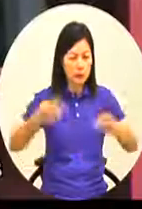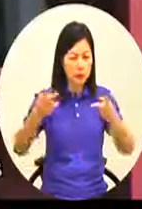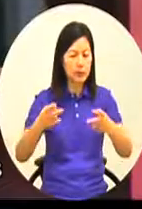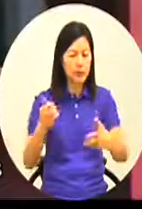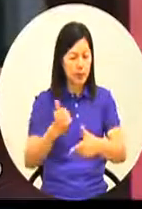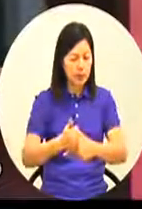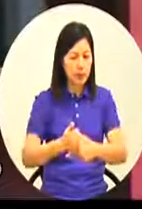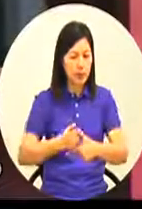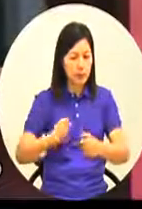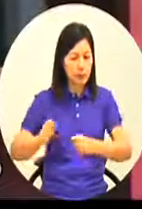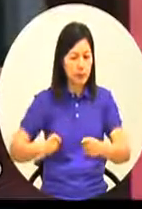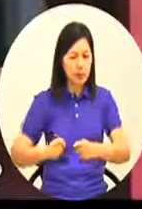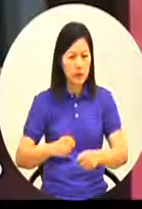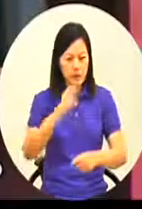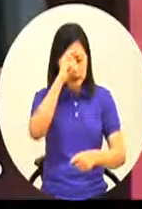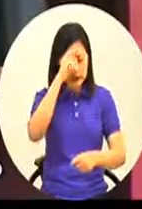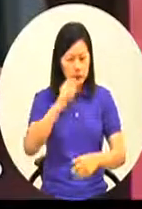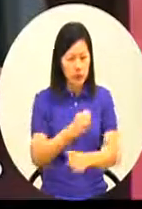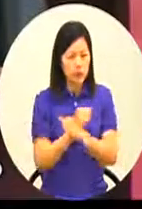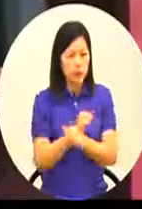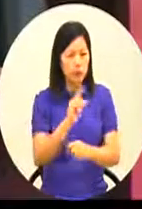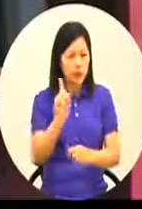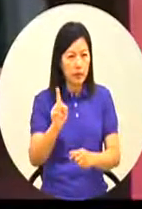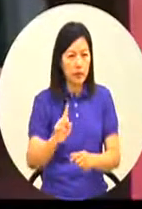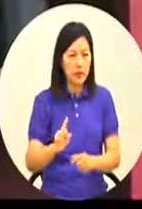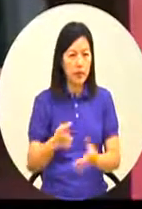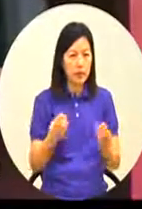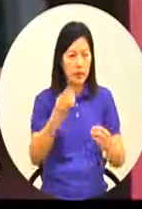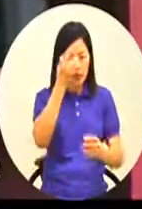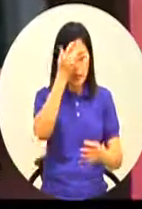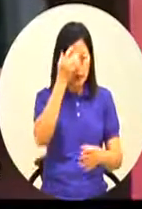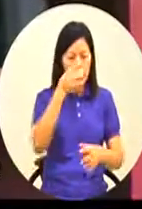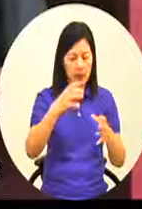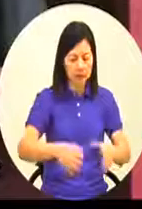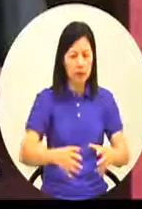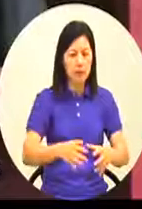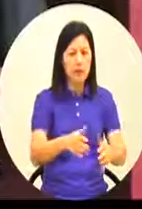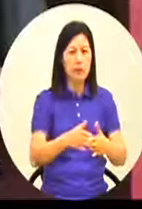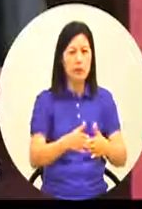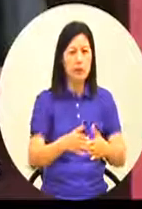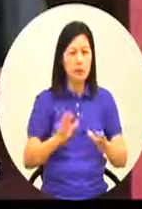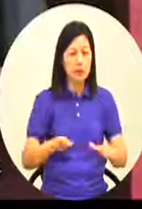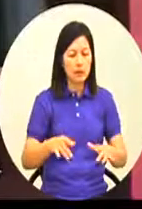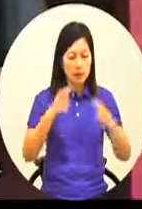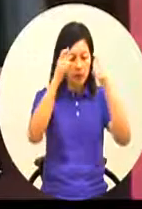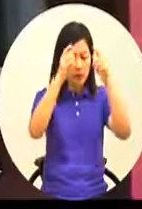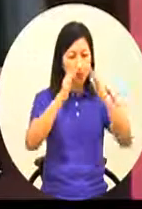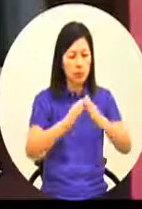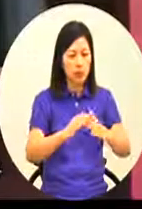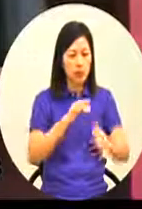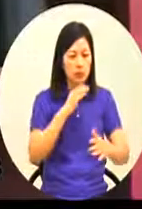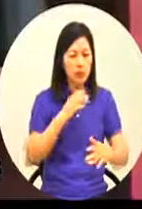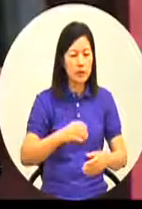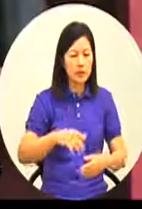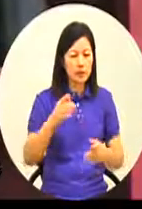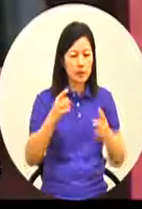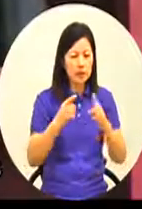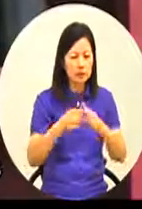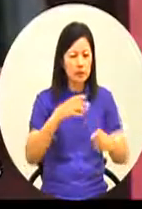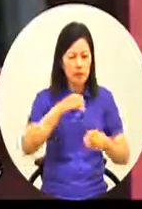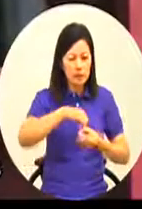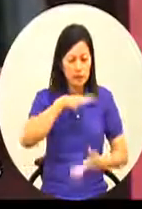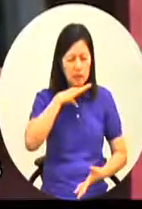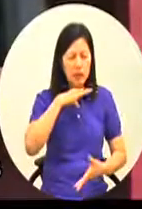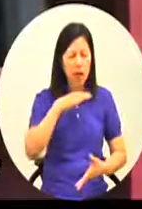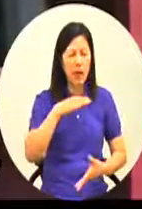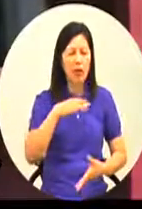我都希望能够注意到一点，就是无障碍的设施。因为我想现在高雄市是一个老人化人口非常高